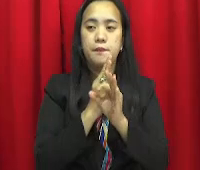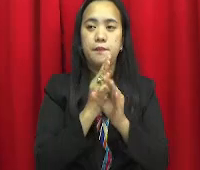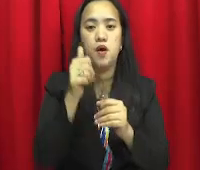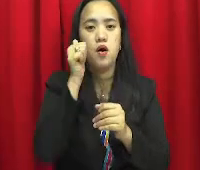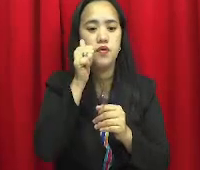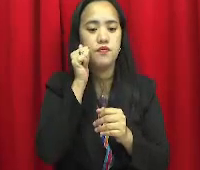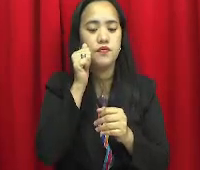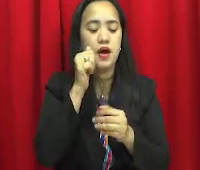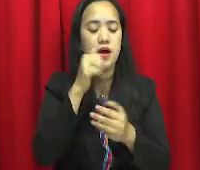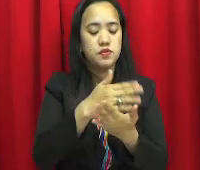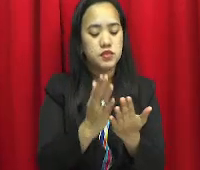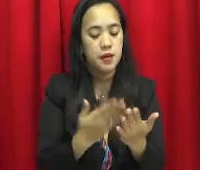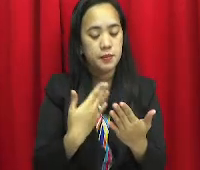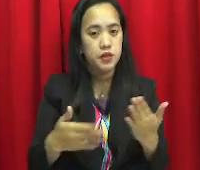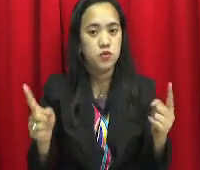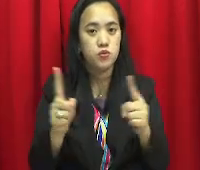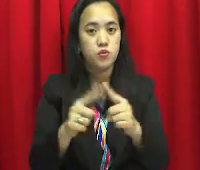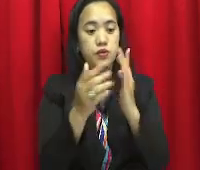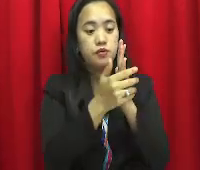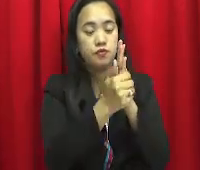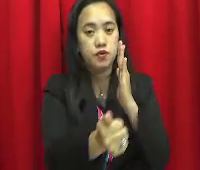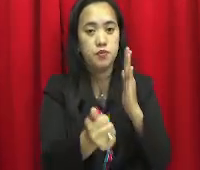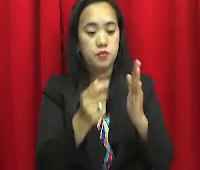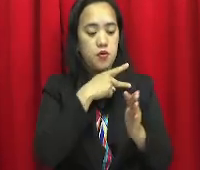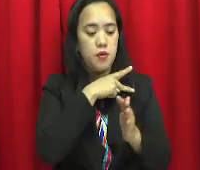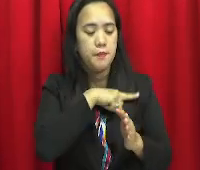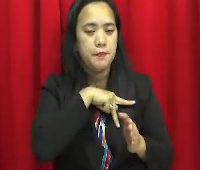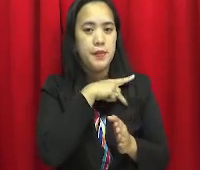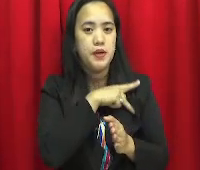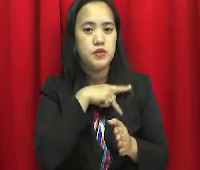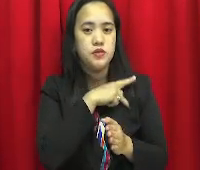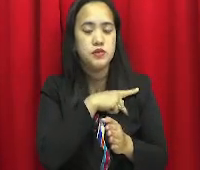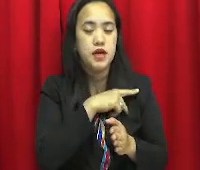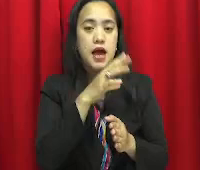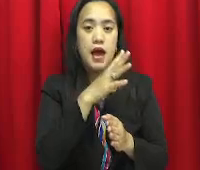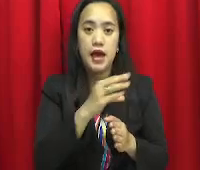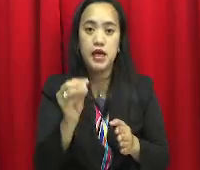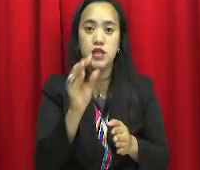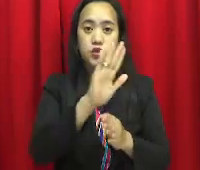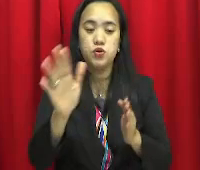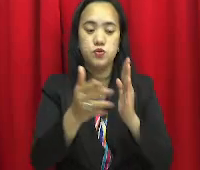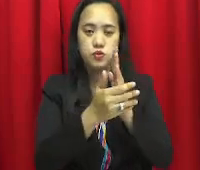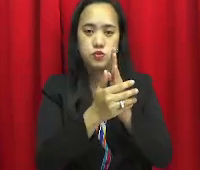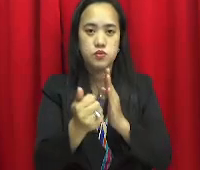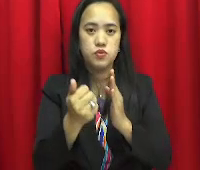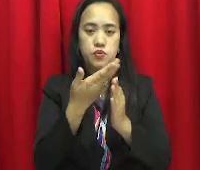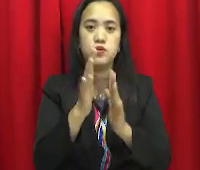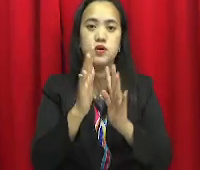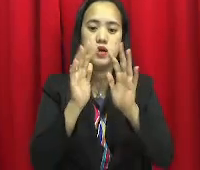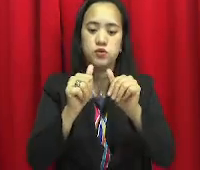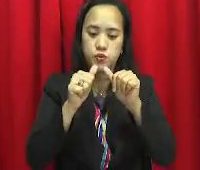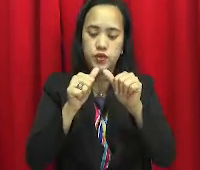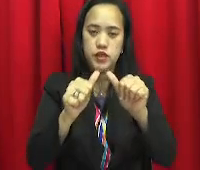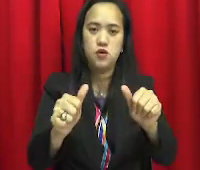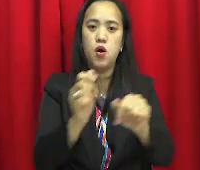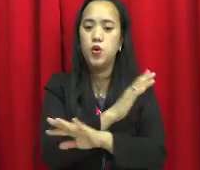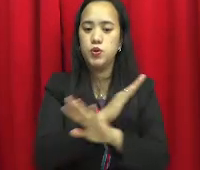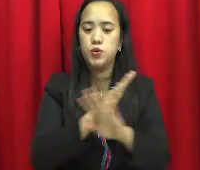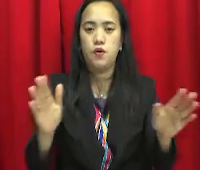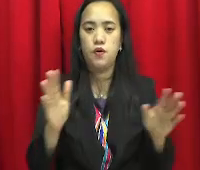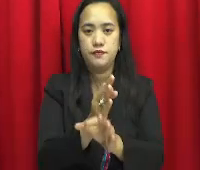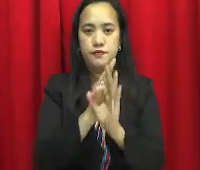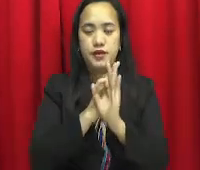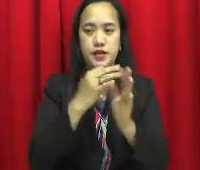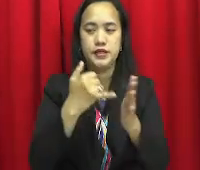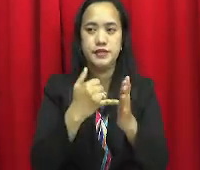there's something that will develop your personality and your skill, you go ahead. At huwag ka matakot. Yes. All right,